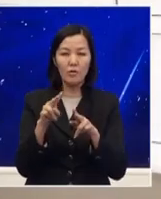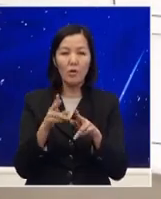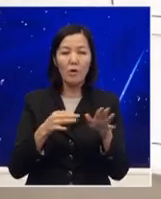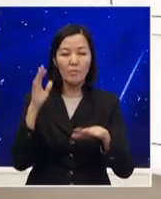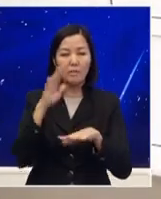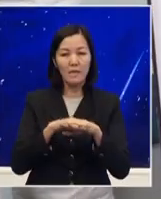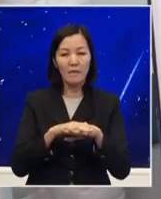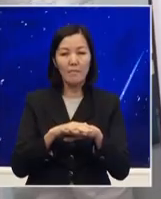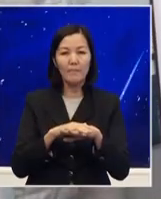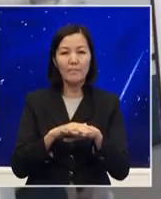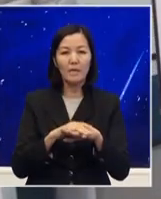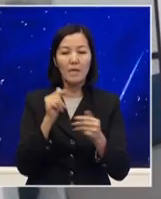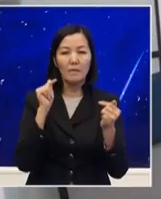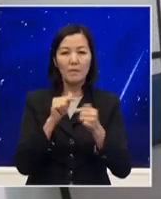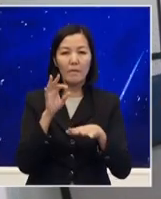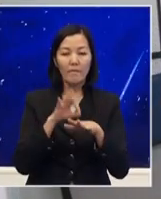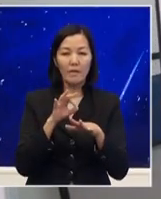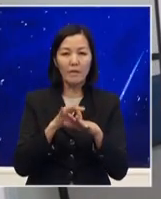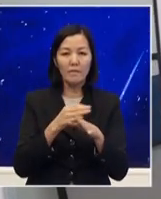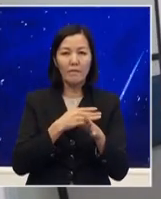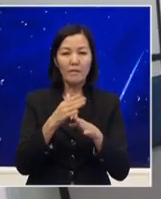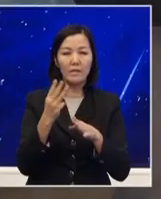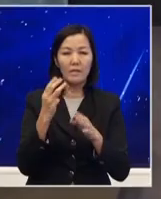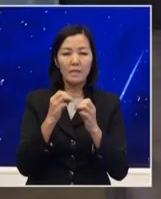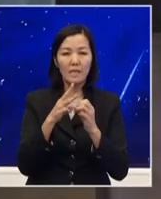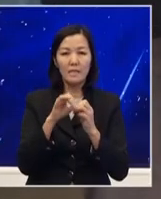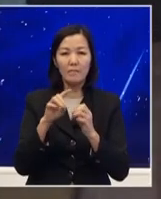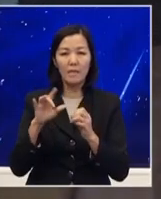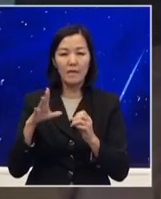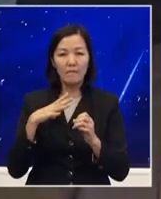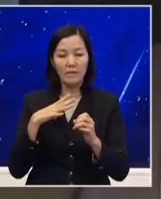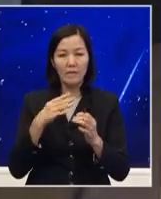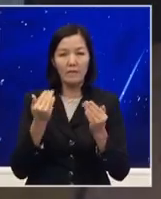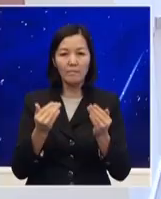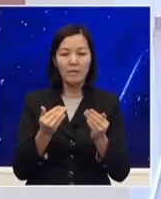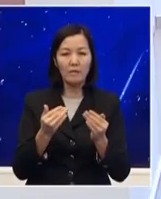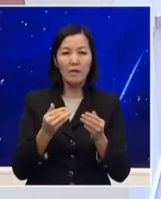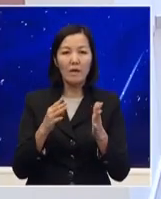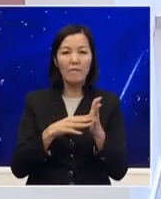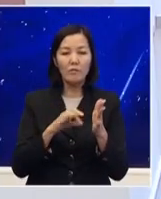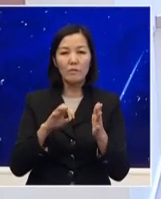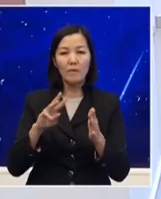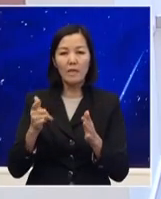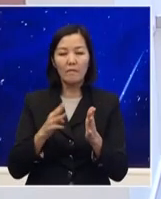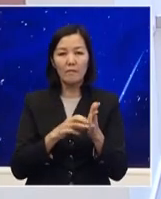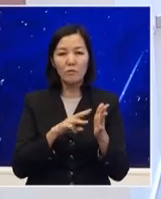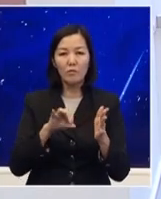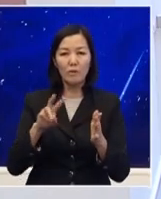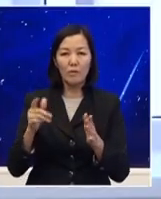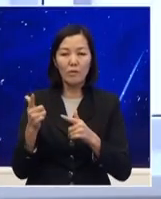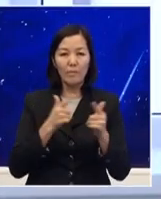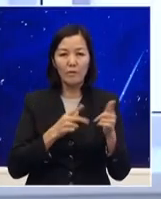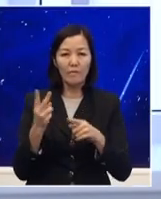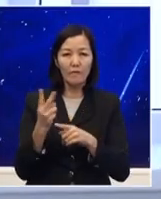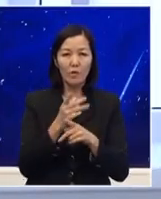Амандыка Баталова. На борьбу с опасным вирусом выделено свыше 13 миллиардов тенге, из них порядка 8 миллиардов 800 миллионов на подготовку